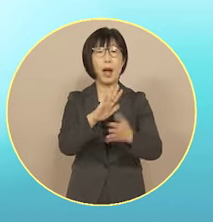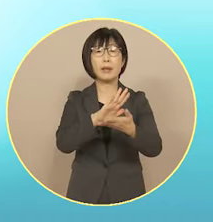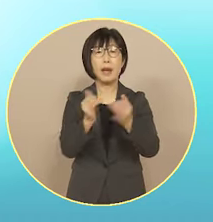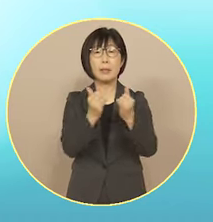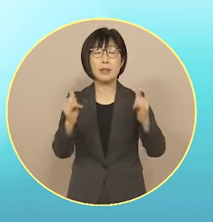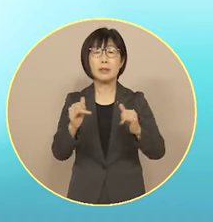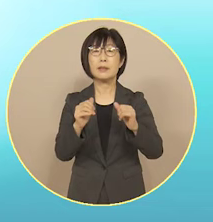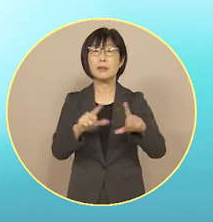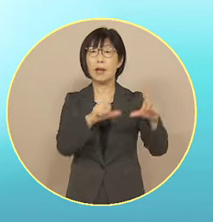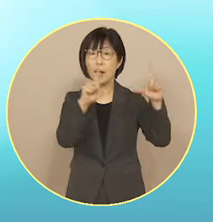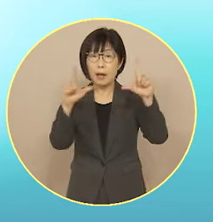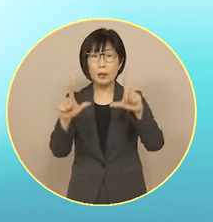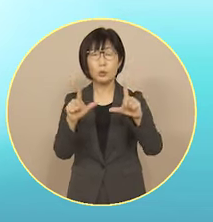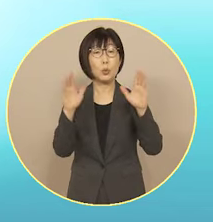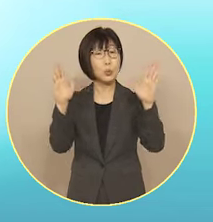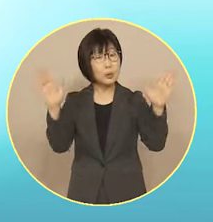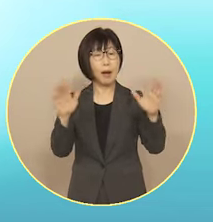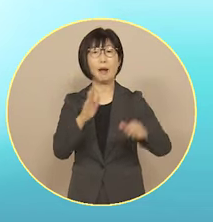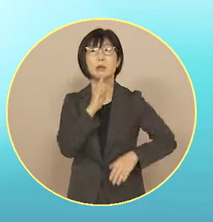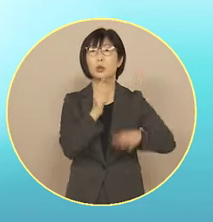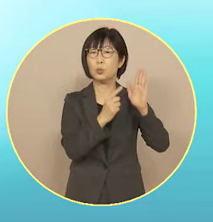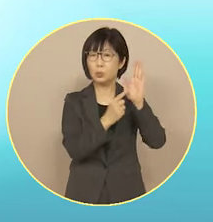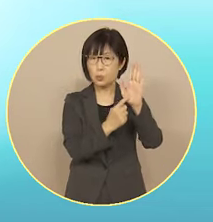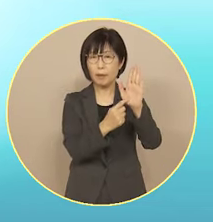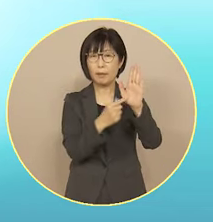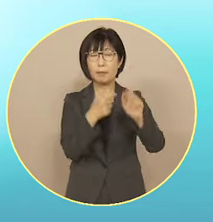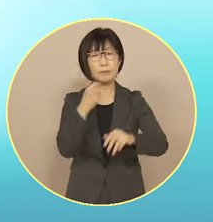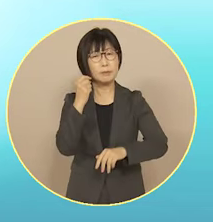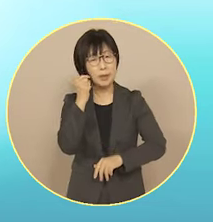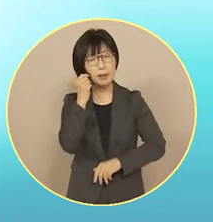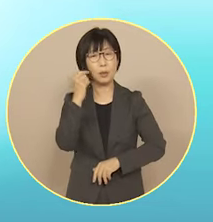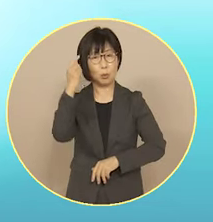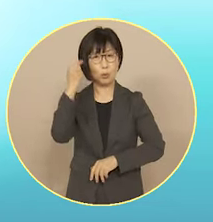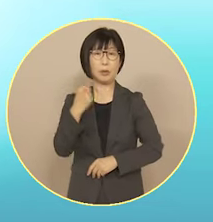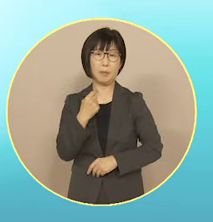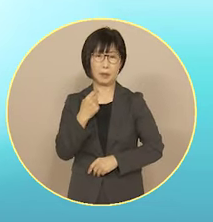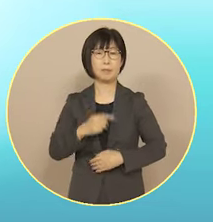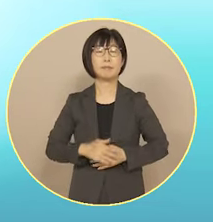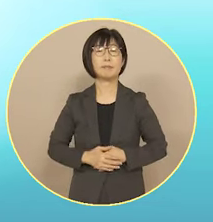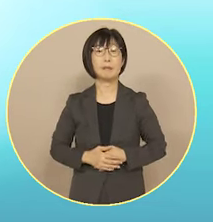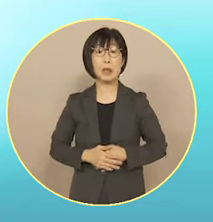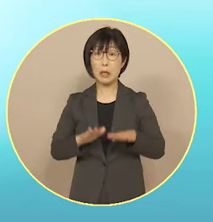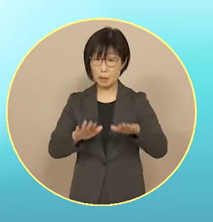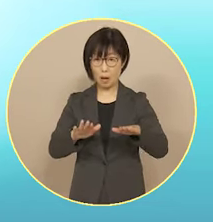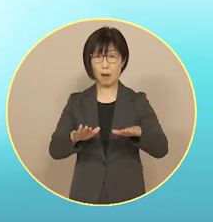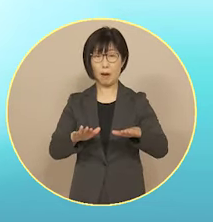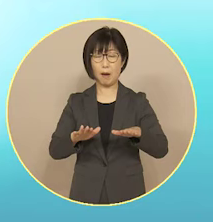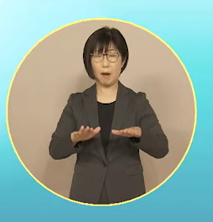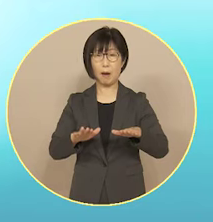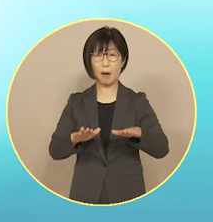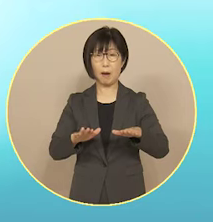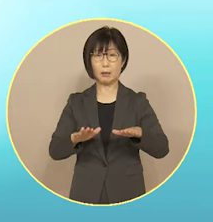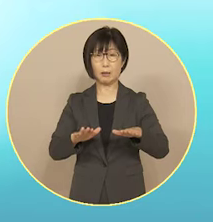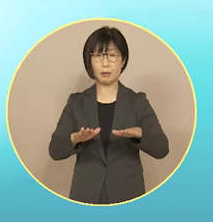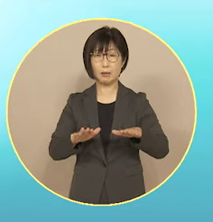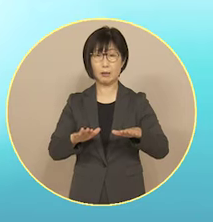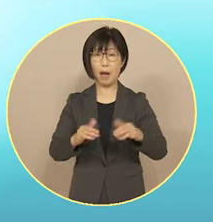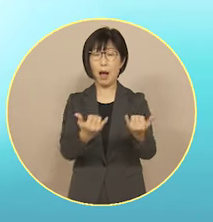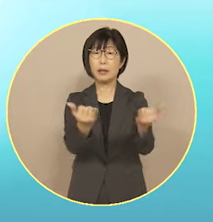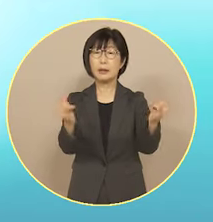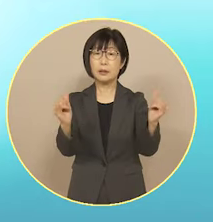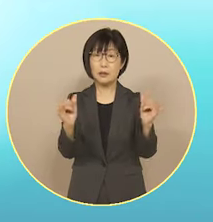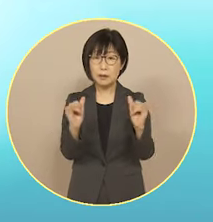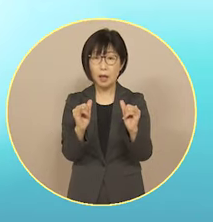生活の豊かさは実現できないえいう風に私思っていますえ今ですねえ